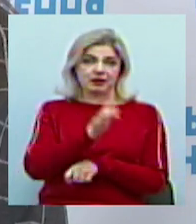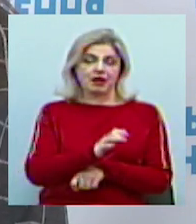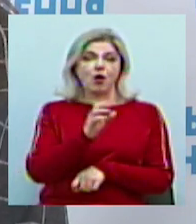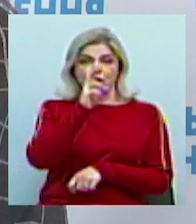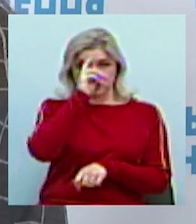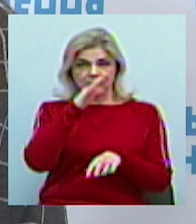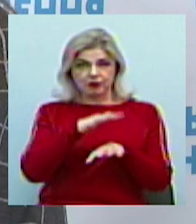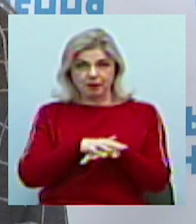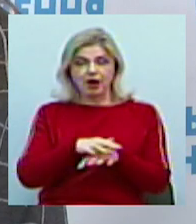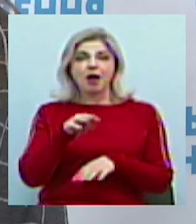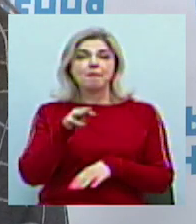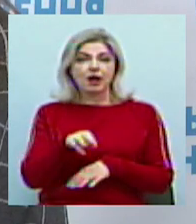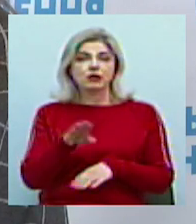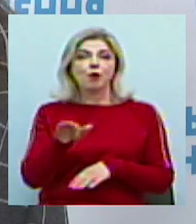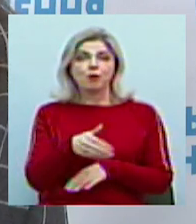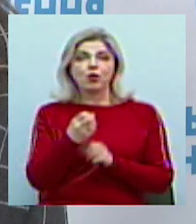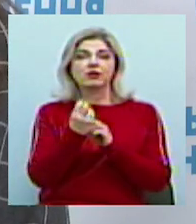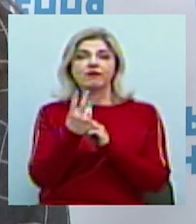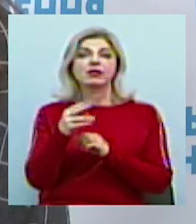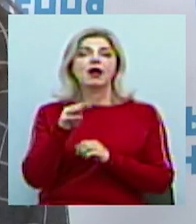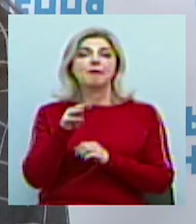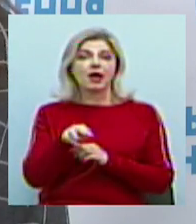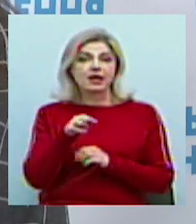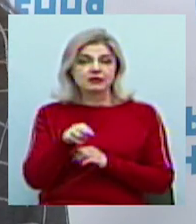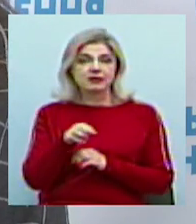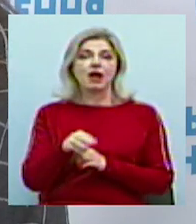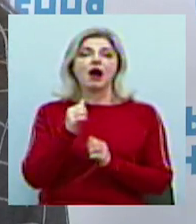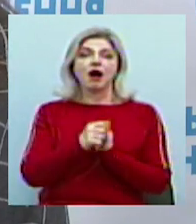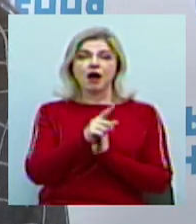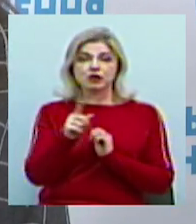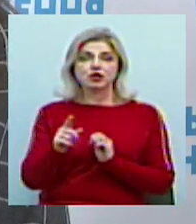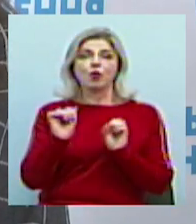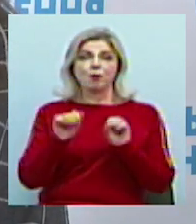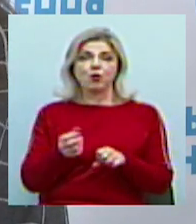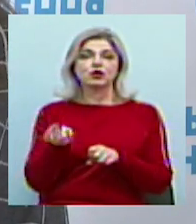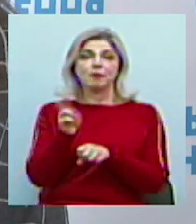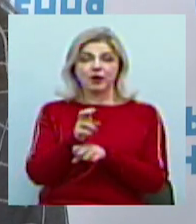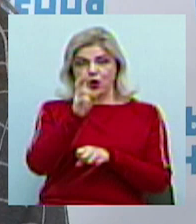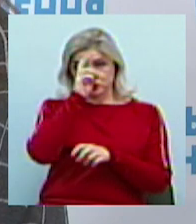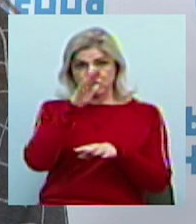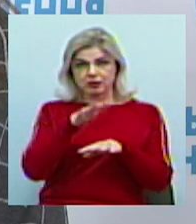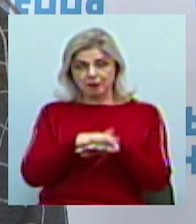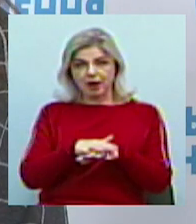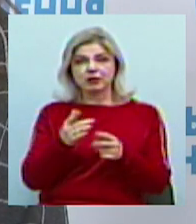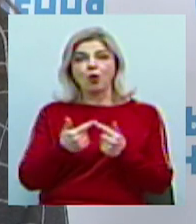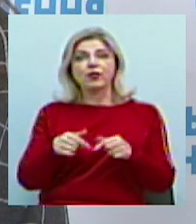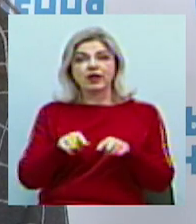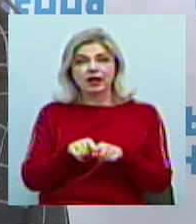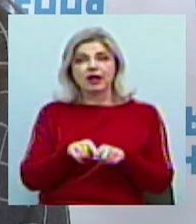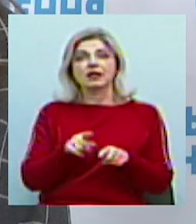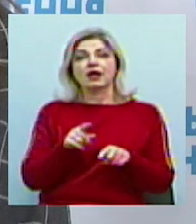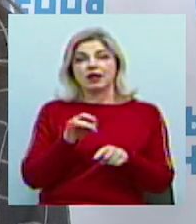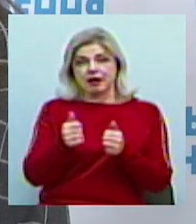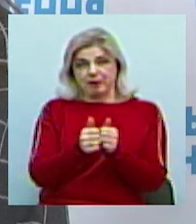в березні місяці, після 12 березня, кожен з таких отримувачів може прийти до Ощадбанку, до відділення Ощадбанку